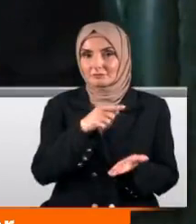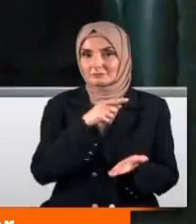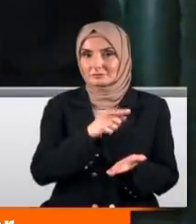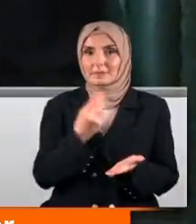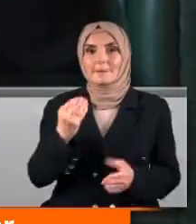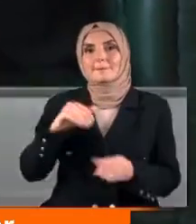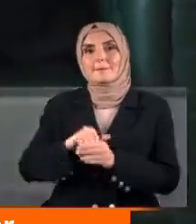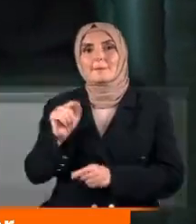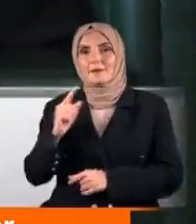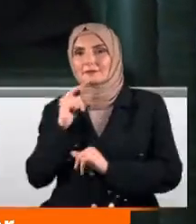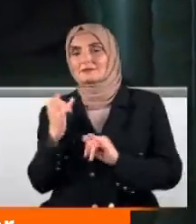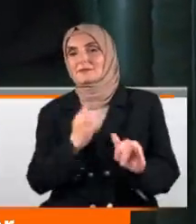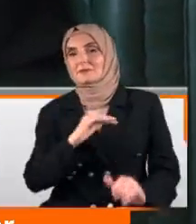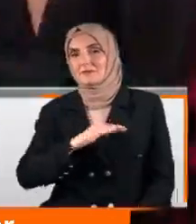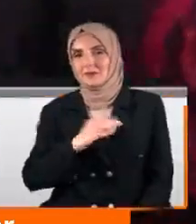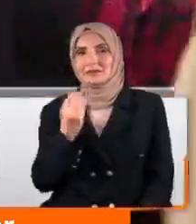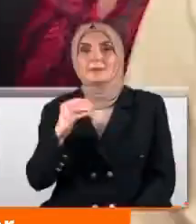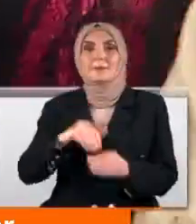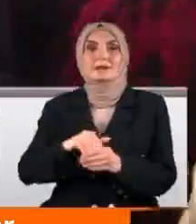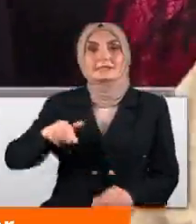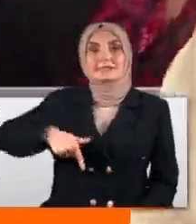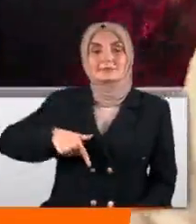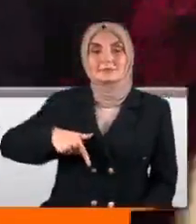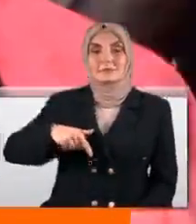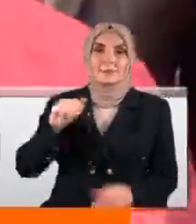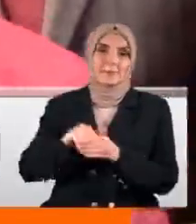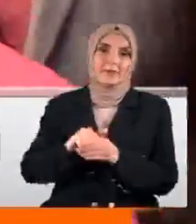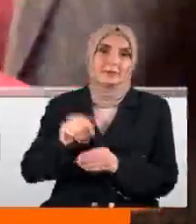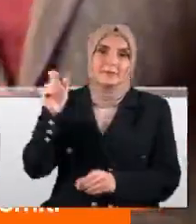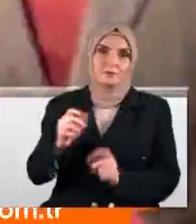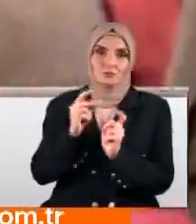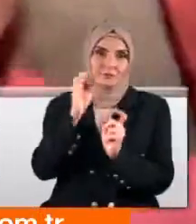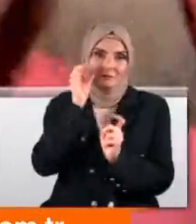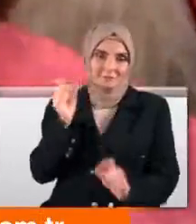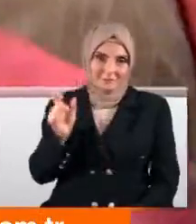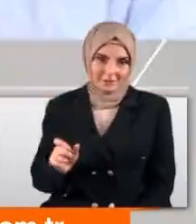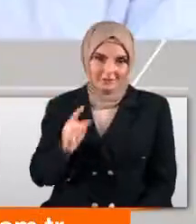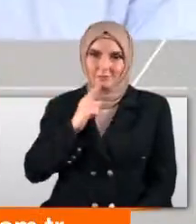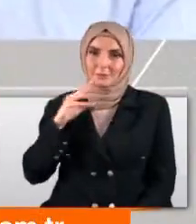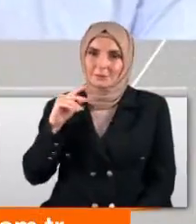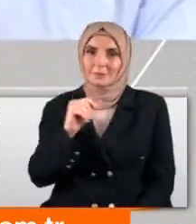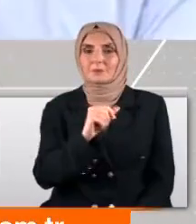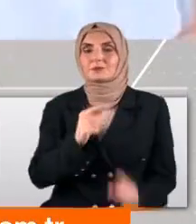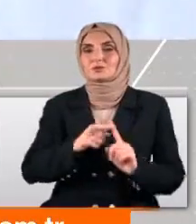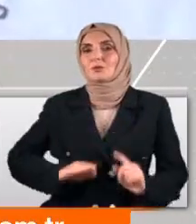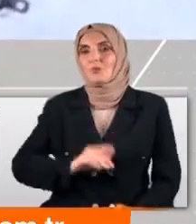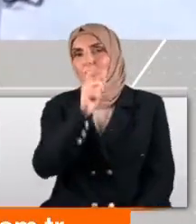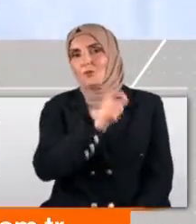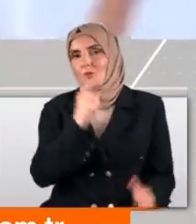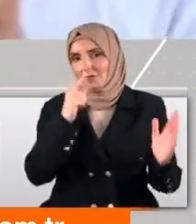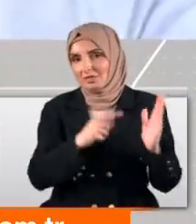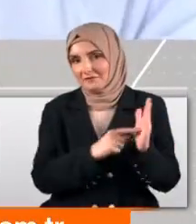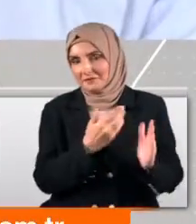tepkisini çekti. İYİ Parti İzmir Milletvekili Ümit Özlale sert sözlerle Kılıçdaroğlu'na hedef aldı. Neyi talep ettik? Çok